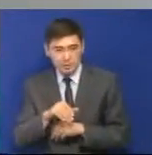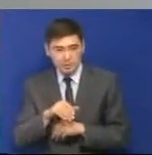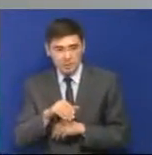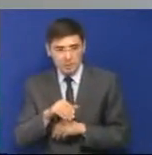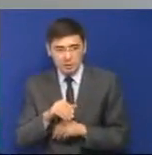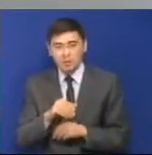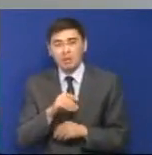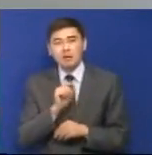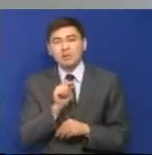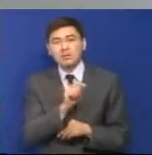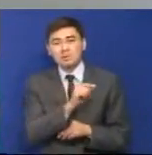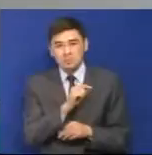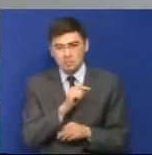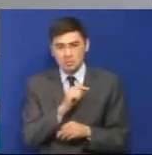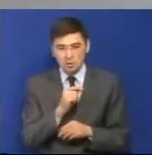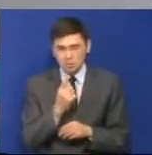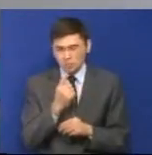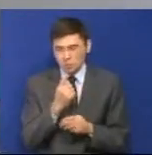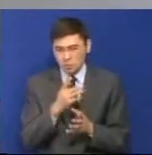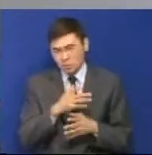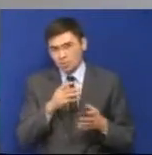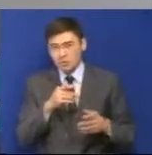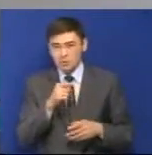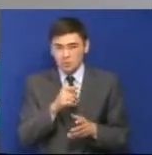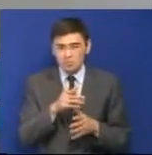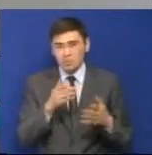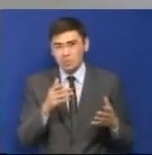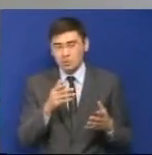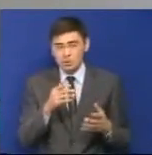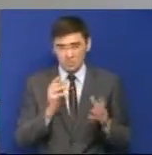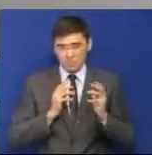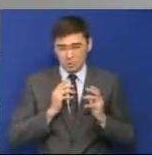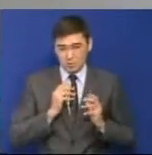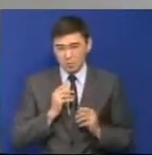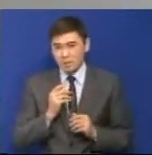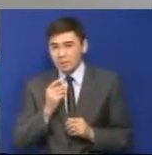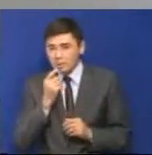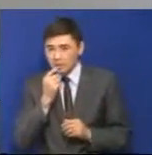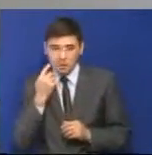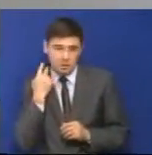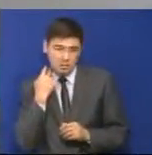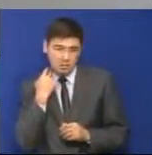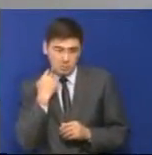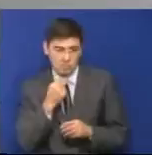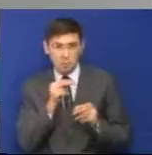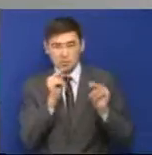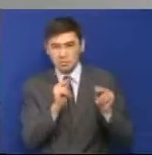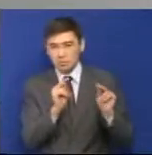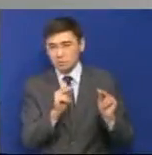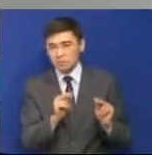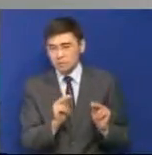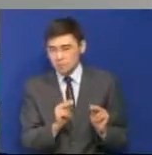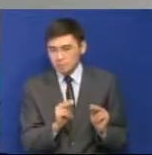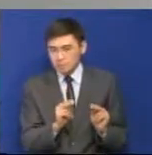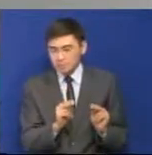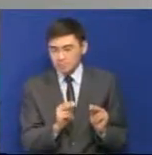кейін студенттерді, қаншама жүздеген мыңдаған студенттерді ағылшын тілінде өзіміздің орталықтарда оқытамыз. Сондықтан